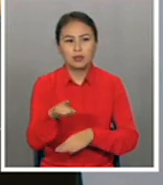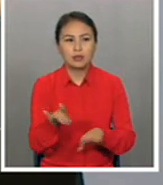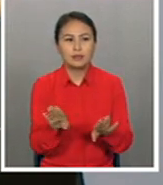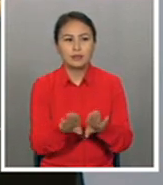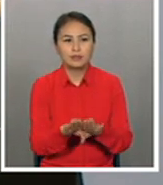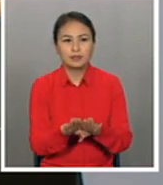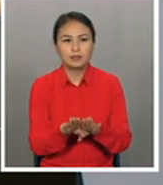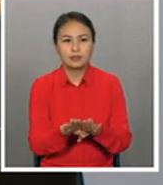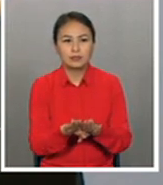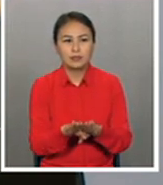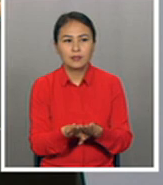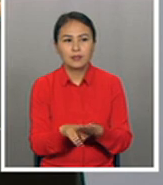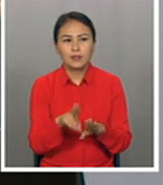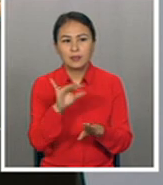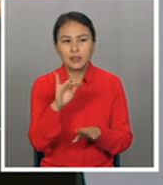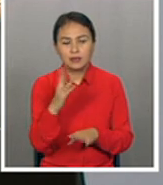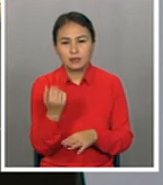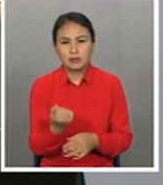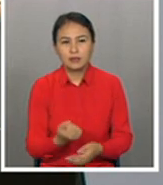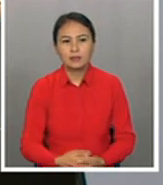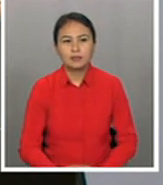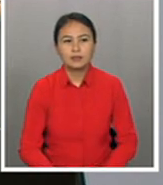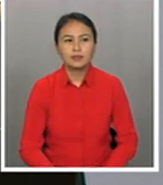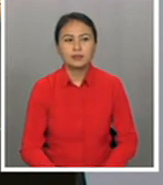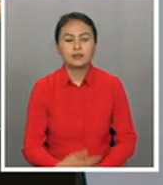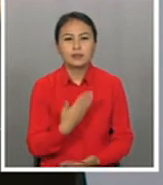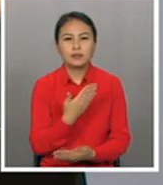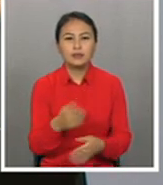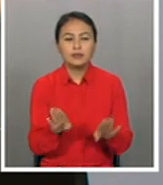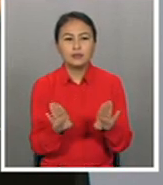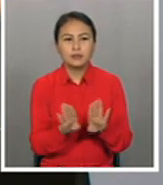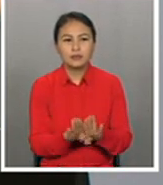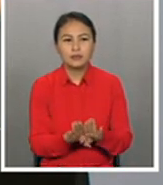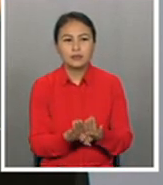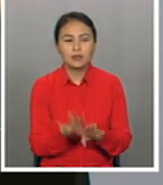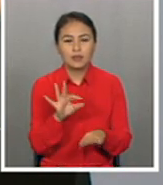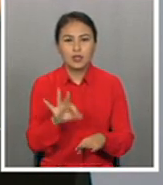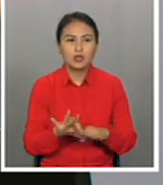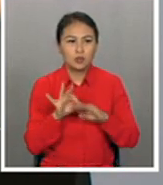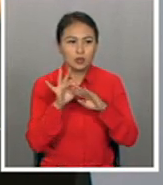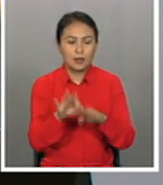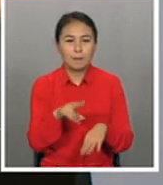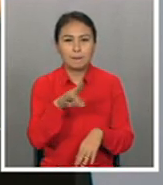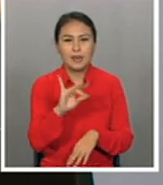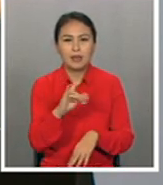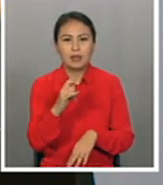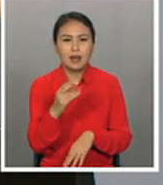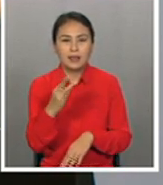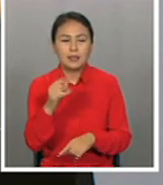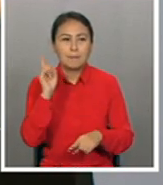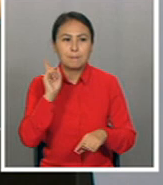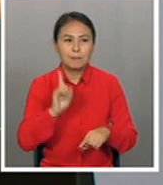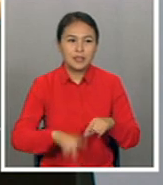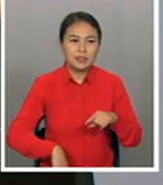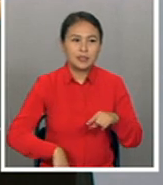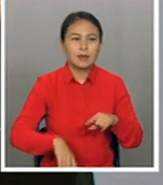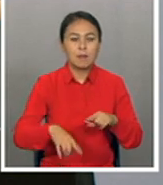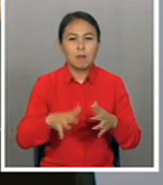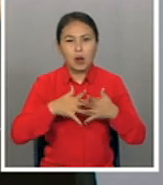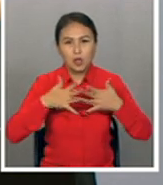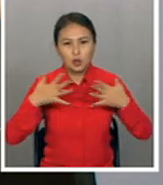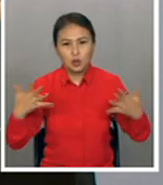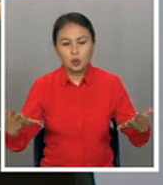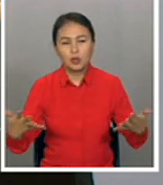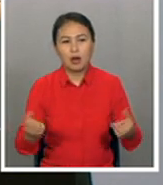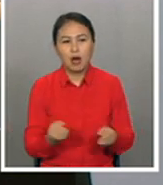самолет, птица. К ним вы должны использовать прилагательные «быстрый», «большой»,